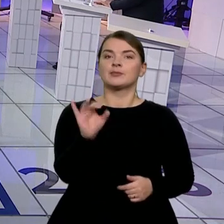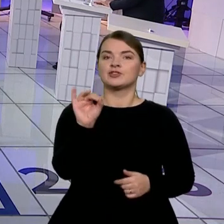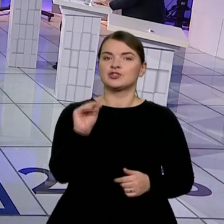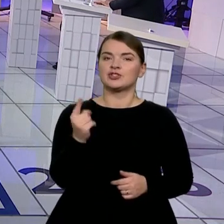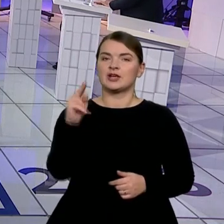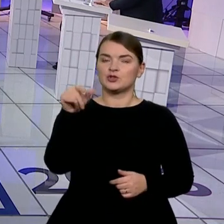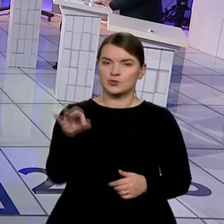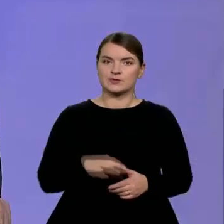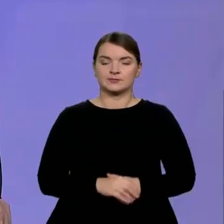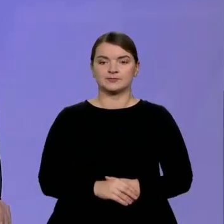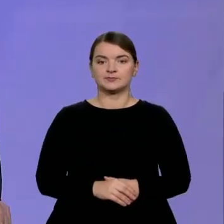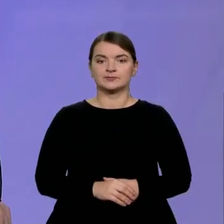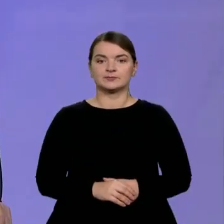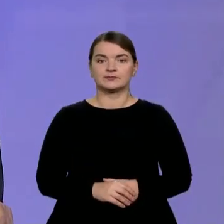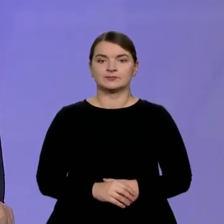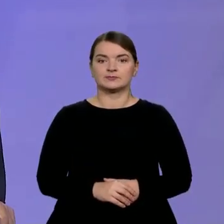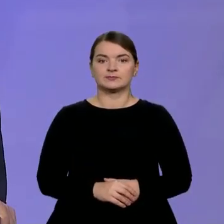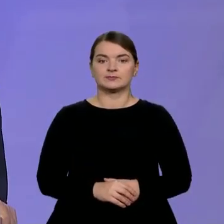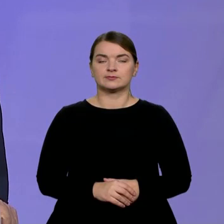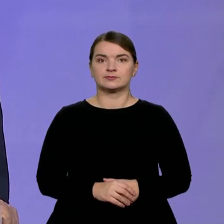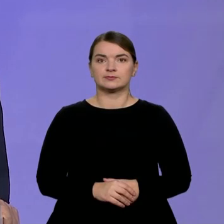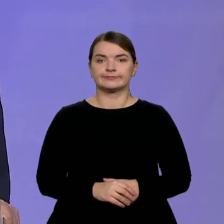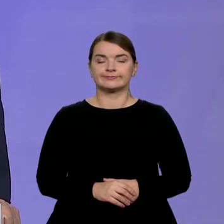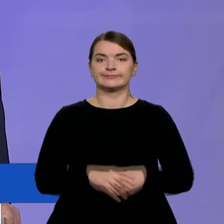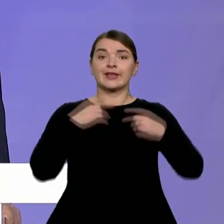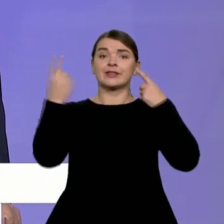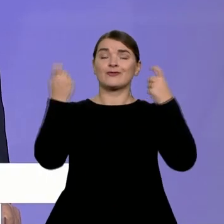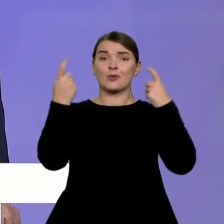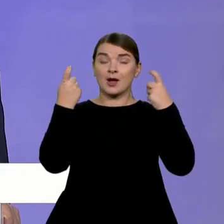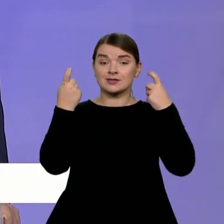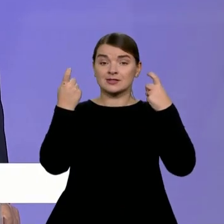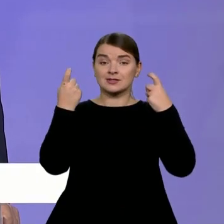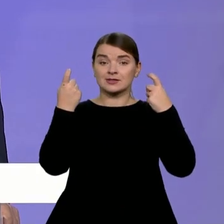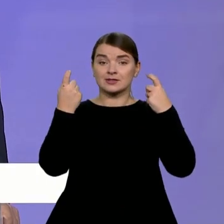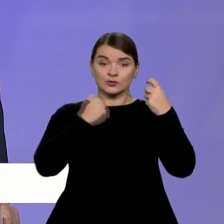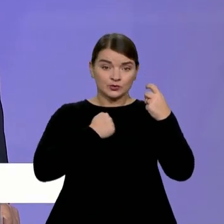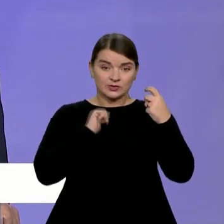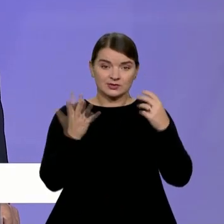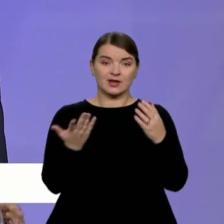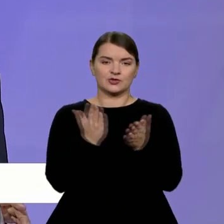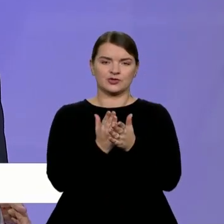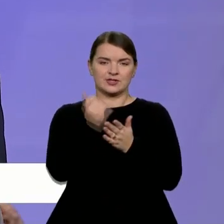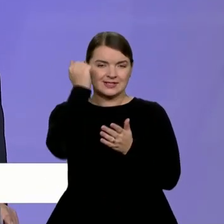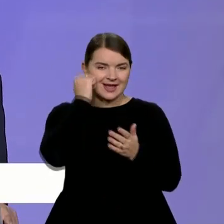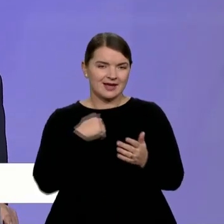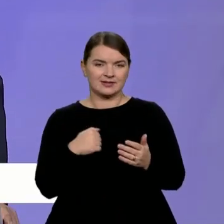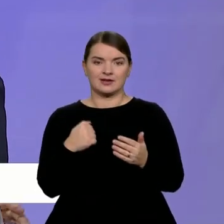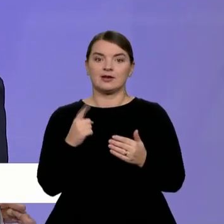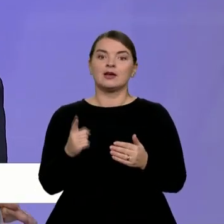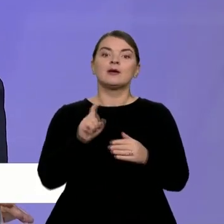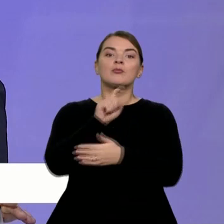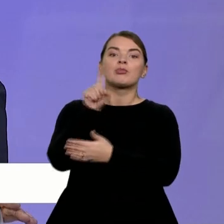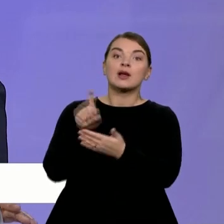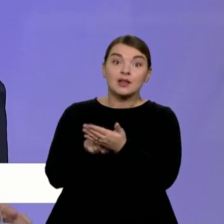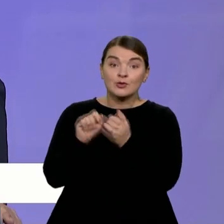aš vėlgi manau, kad ta informacija, kurią jūs valdot, yra pasenusi. Aš jūsų klausimas skamba taip.